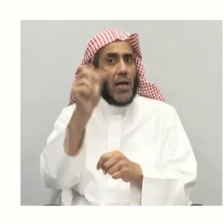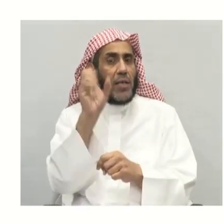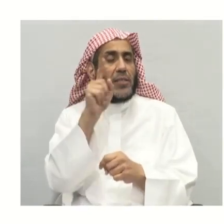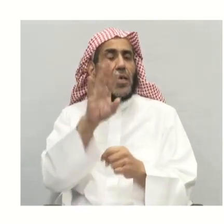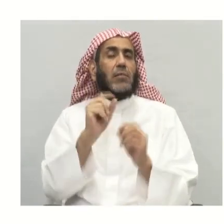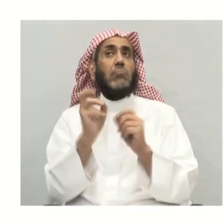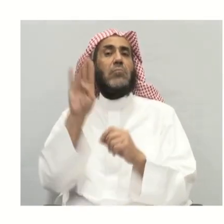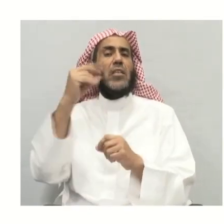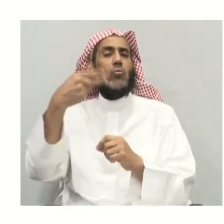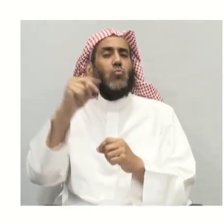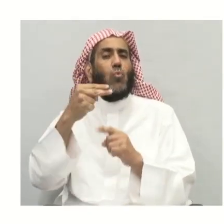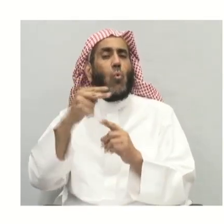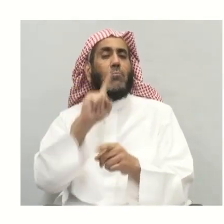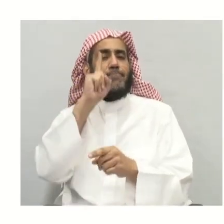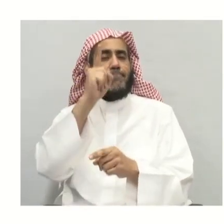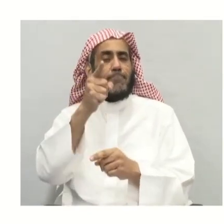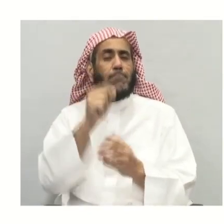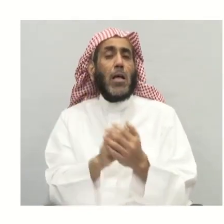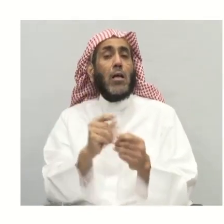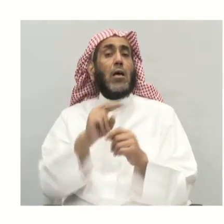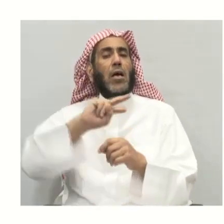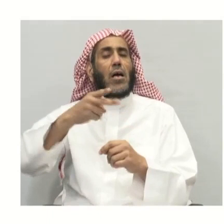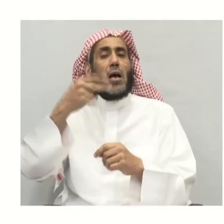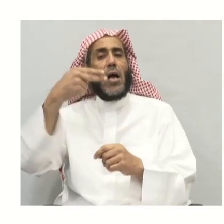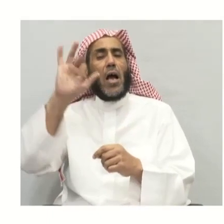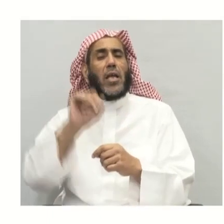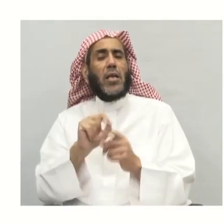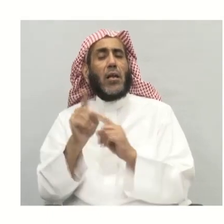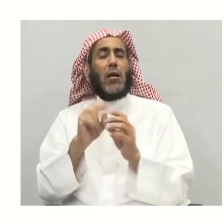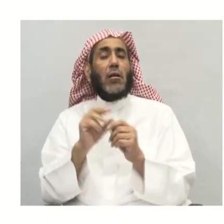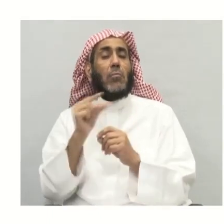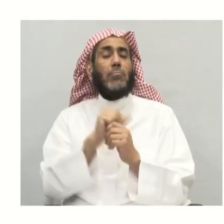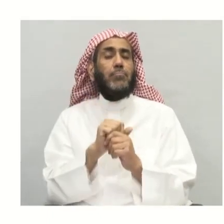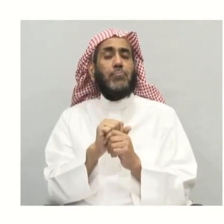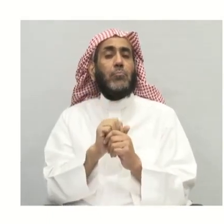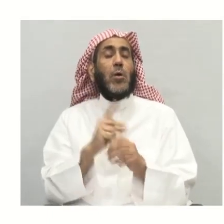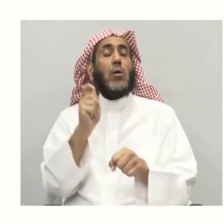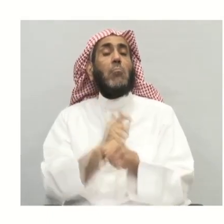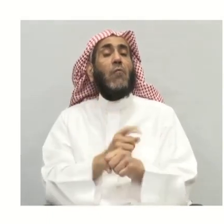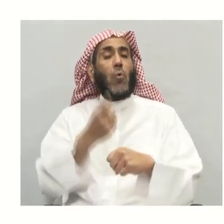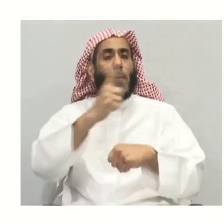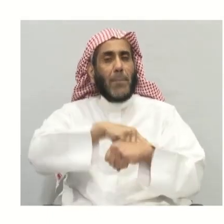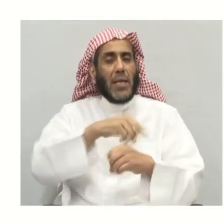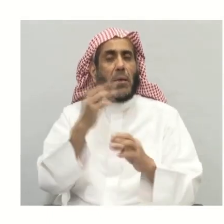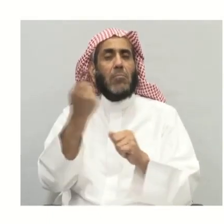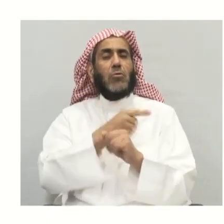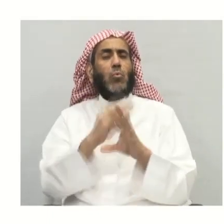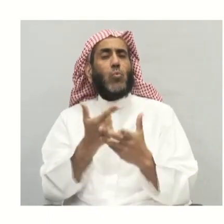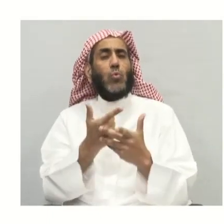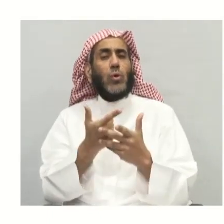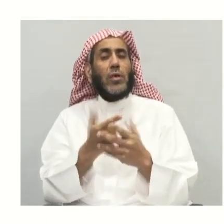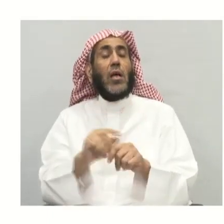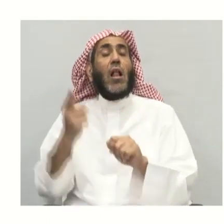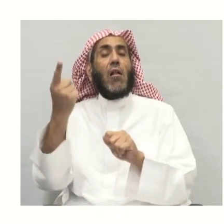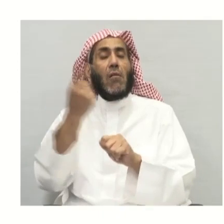اي انت غير هذه الكلمه نعربها فنقول مفعول به منصوب وعلامه نصبه